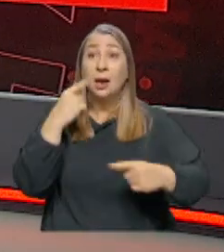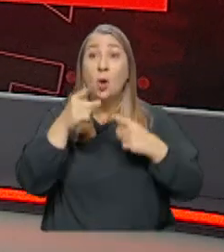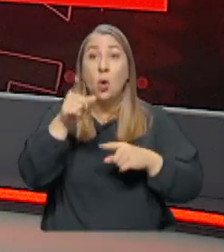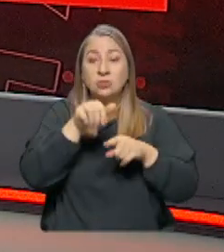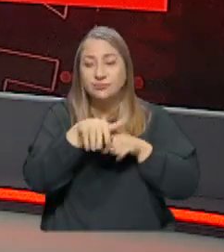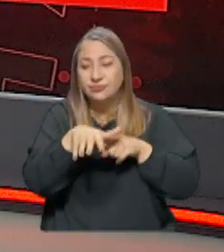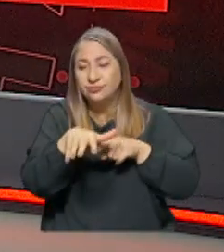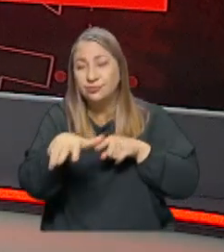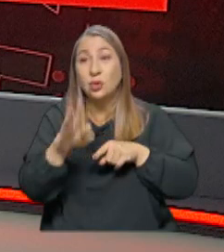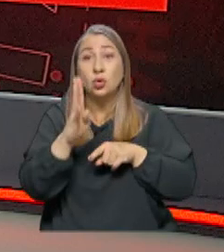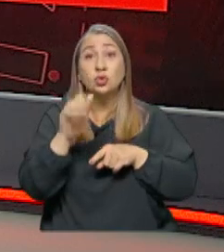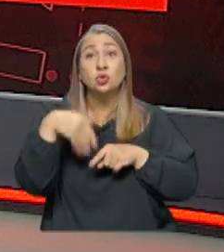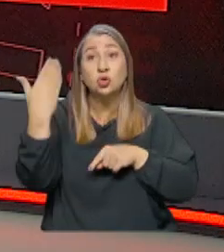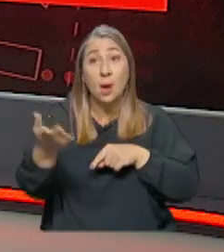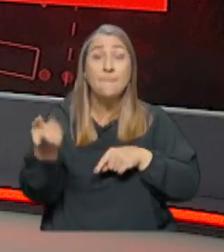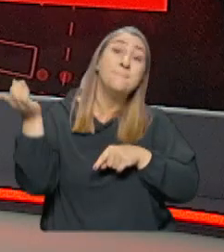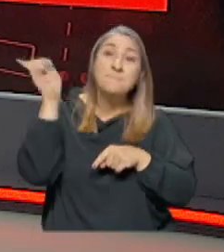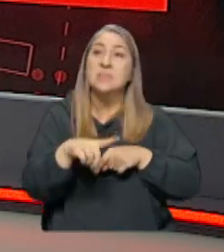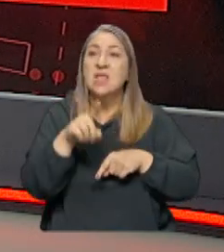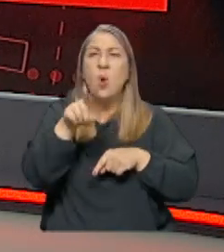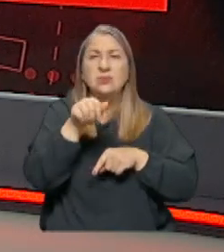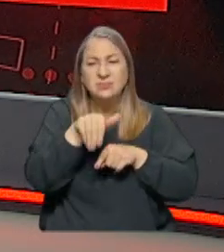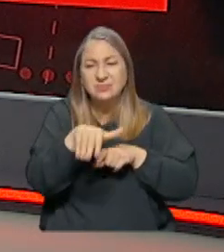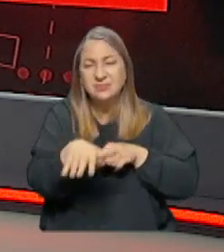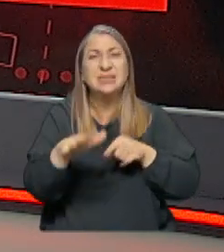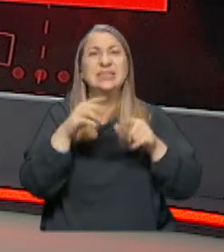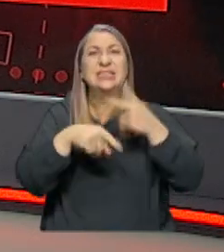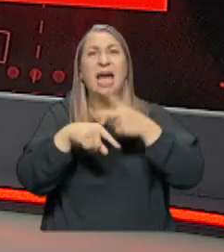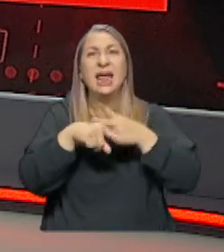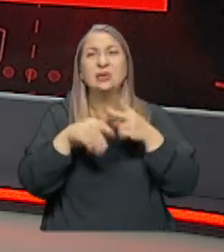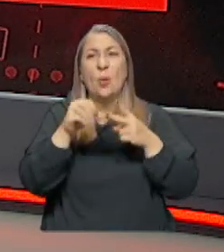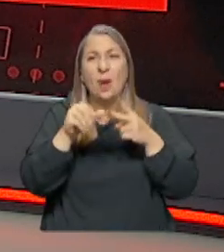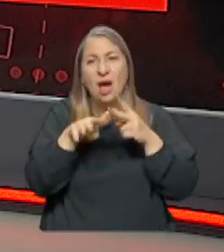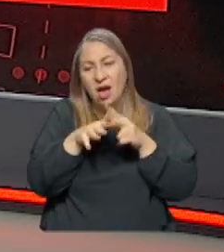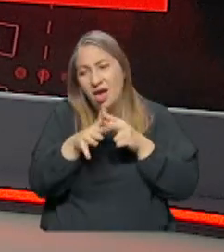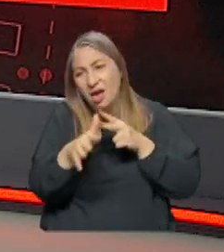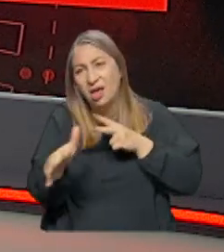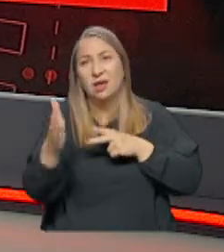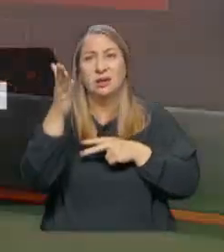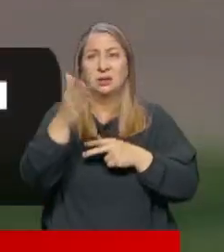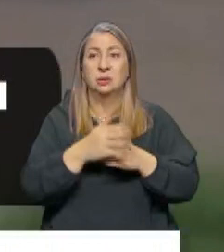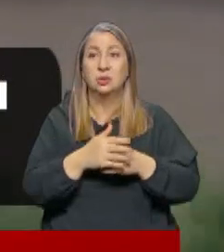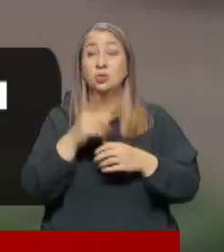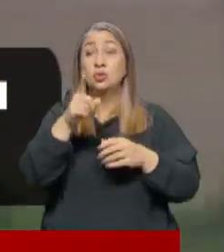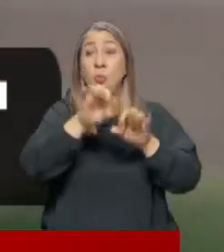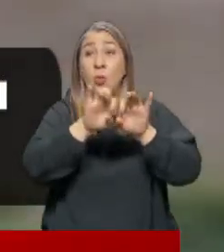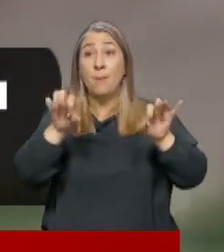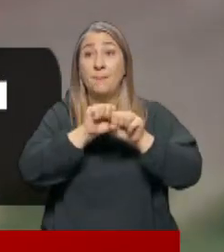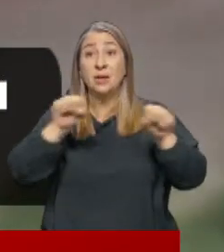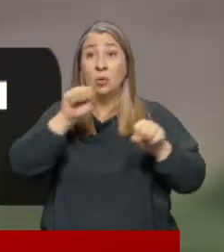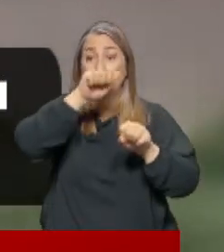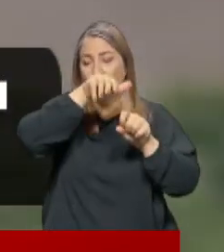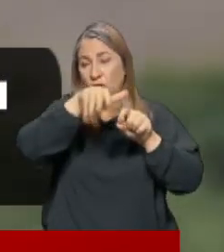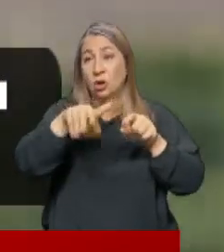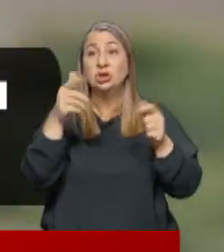o sızıntıdan 4 gün sonra bir kez daha siyanür karıştı toprağa. Yukarıdan şu borulardan patlıyor.